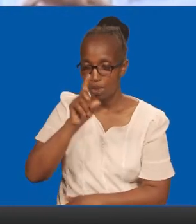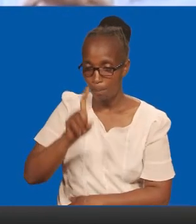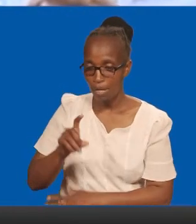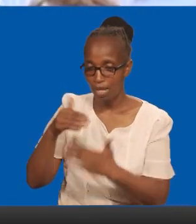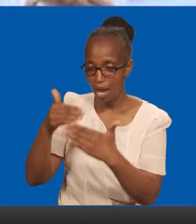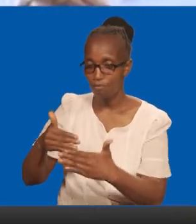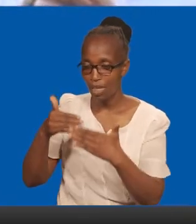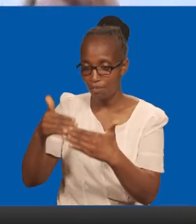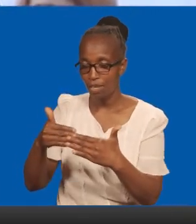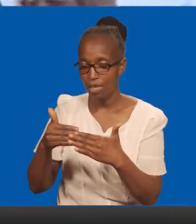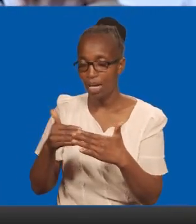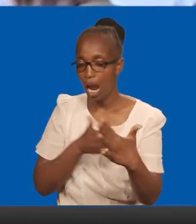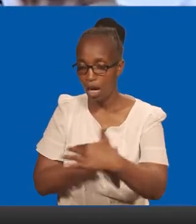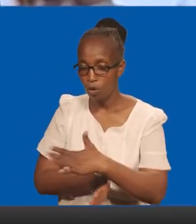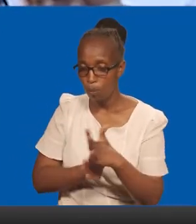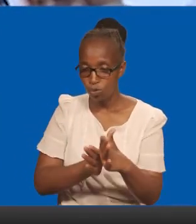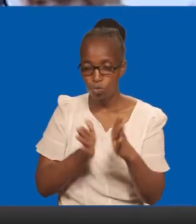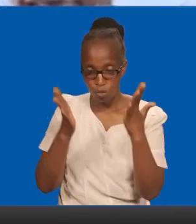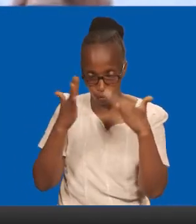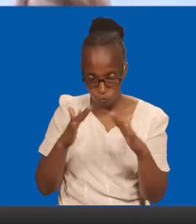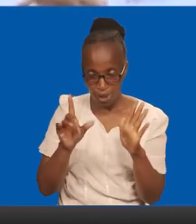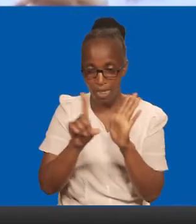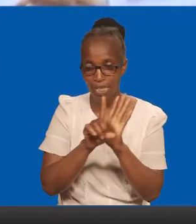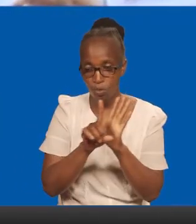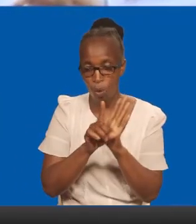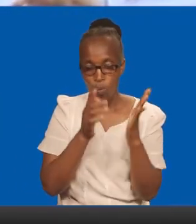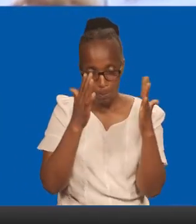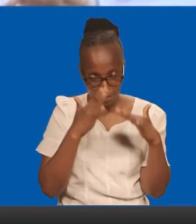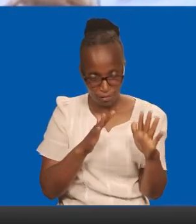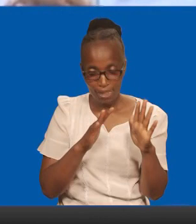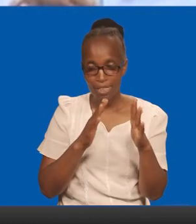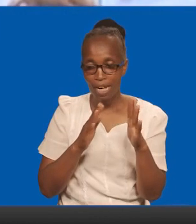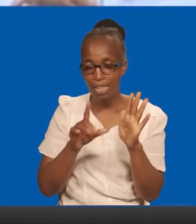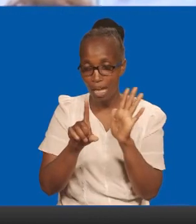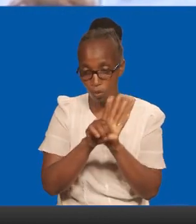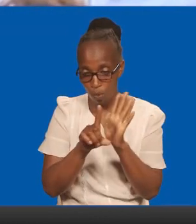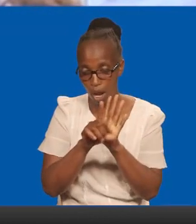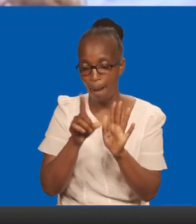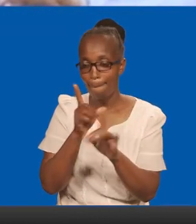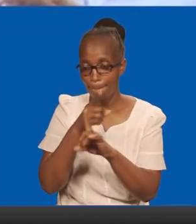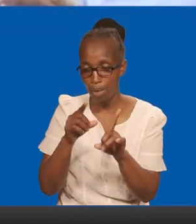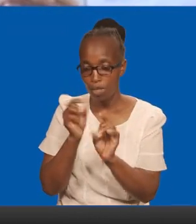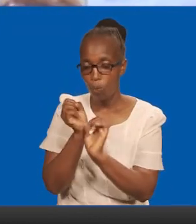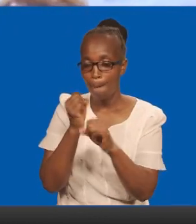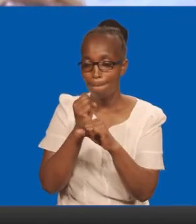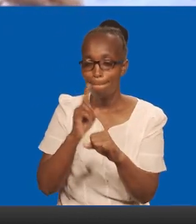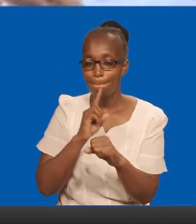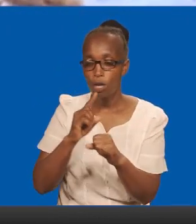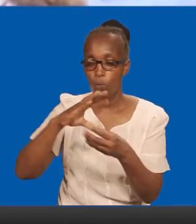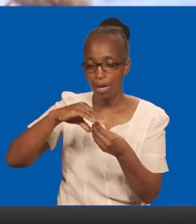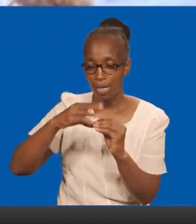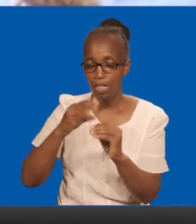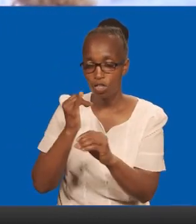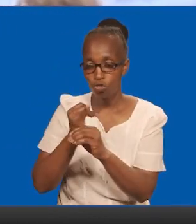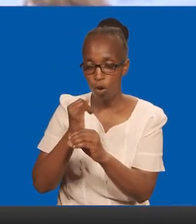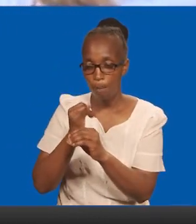law. They should have given us a chance to complete the law, but we are going to complete the law and we are going to go forward with